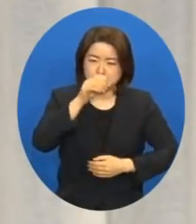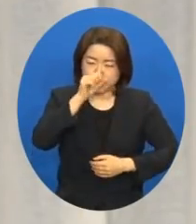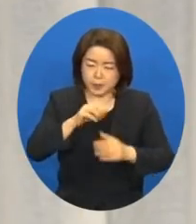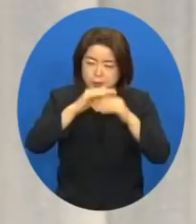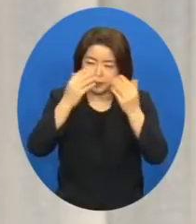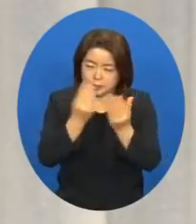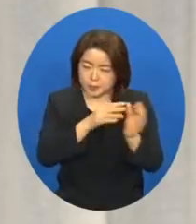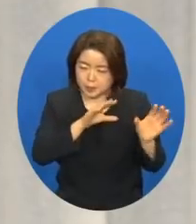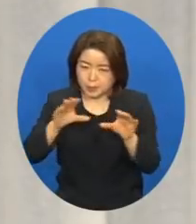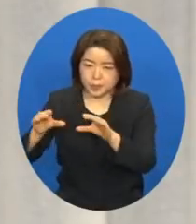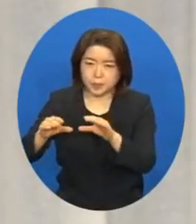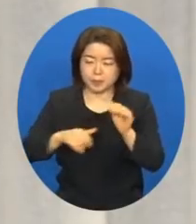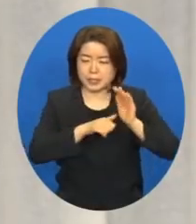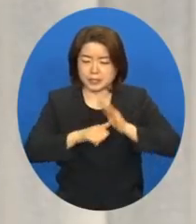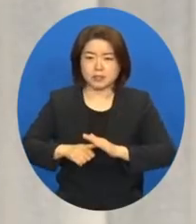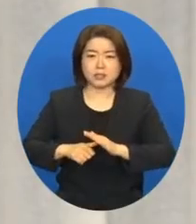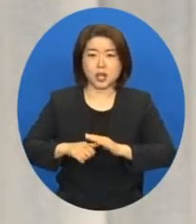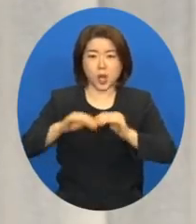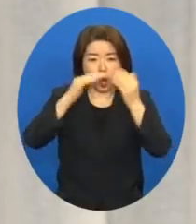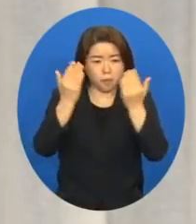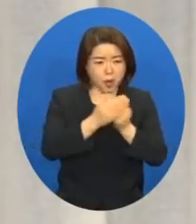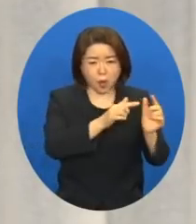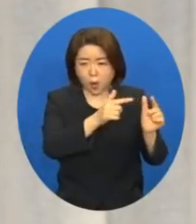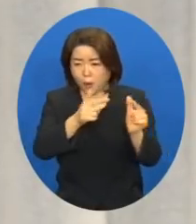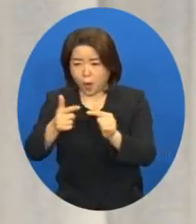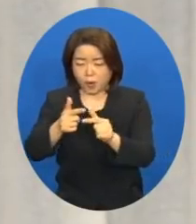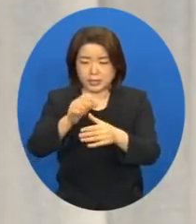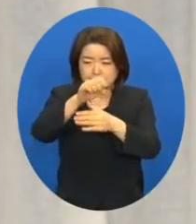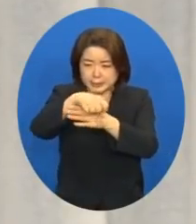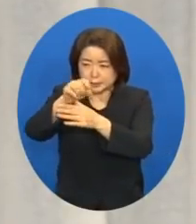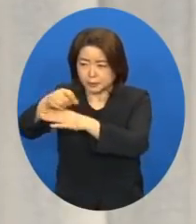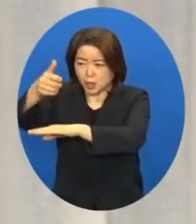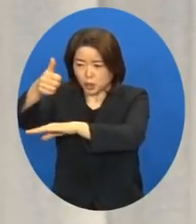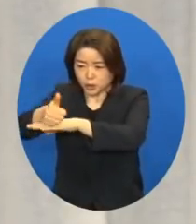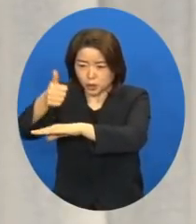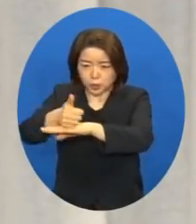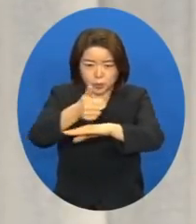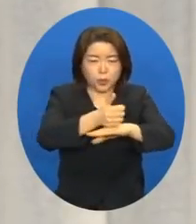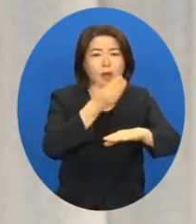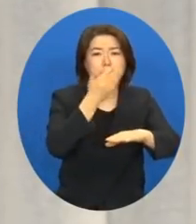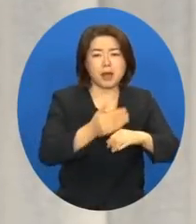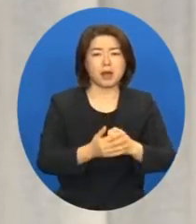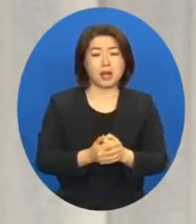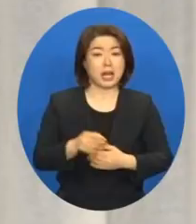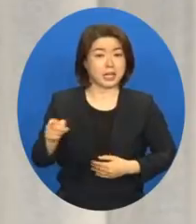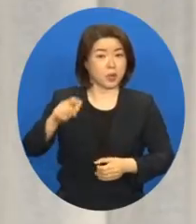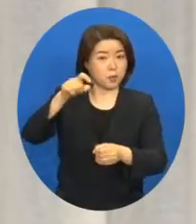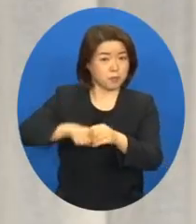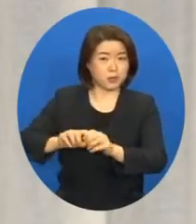절제 그건 다 열매가 맺어지는 거예요. 그건 목적이 아닙니다.